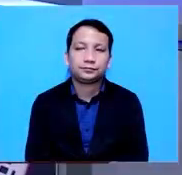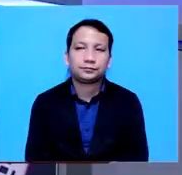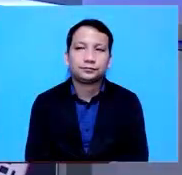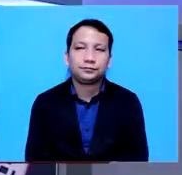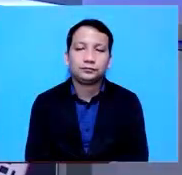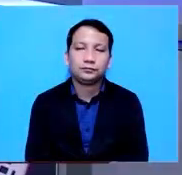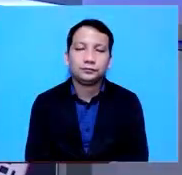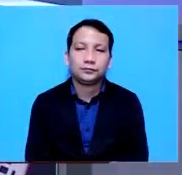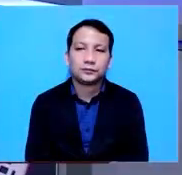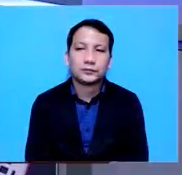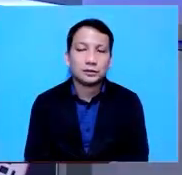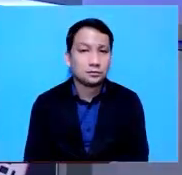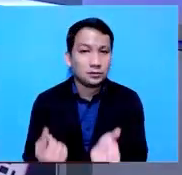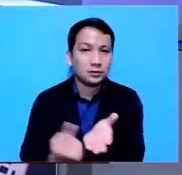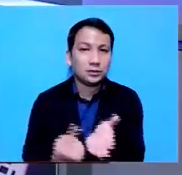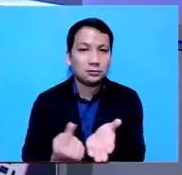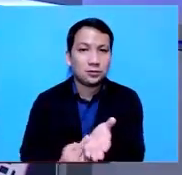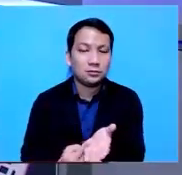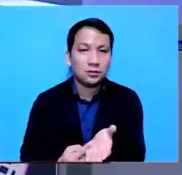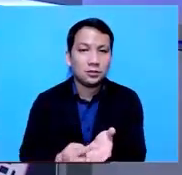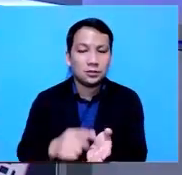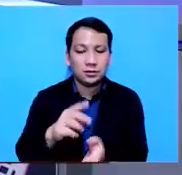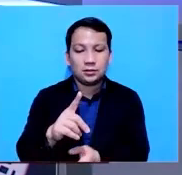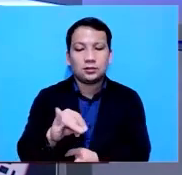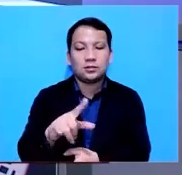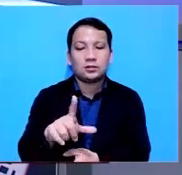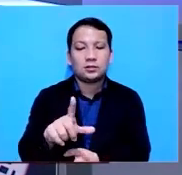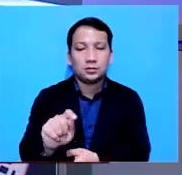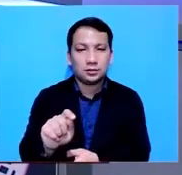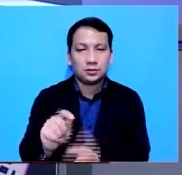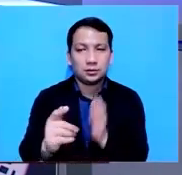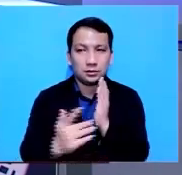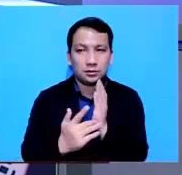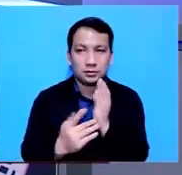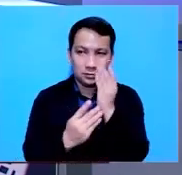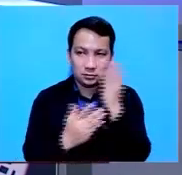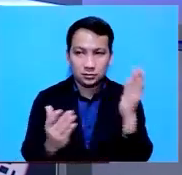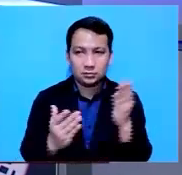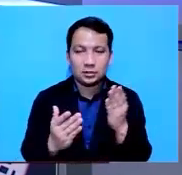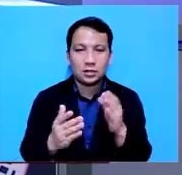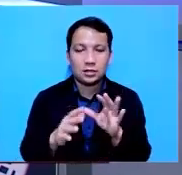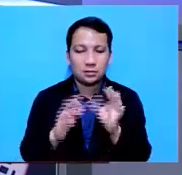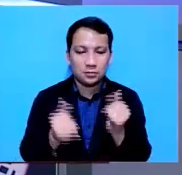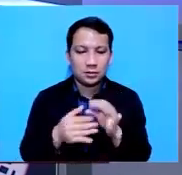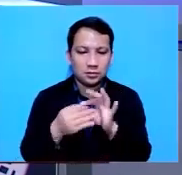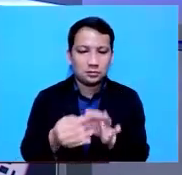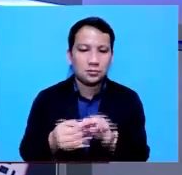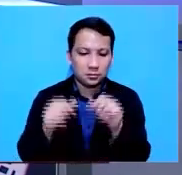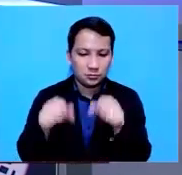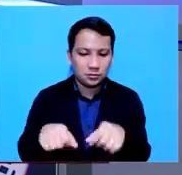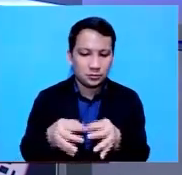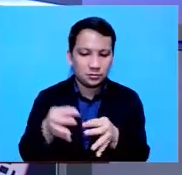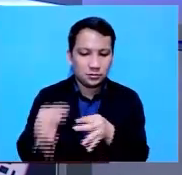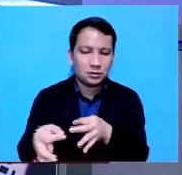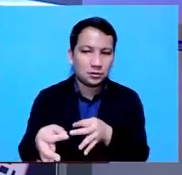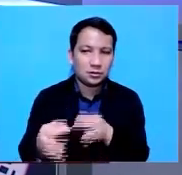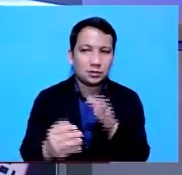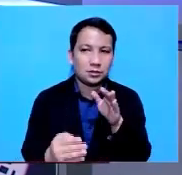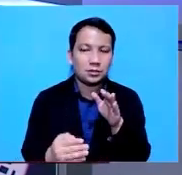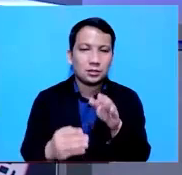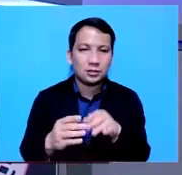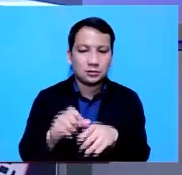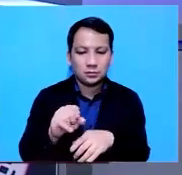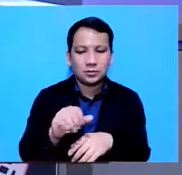Tinalakay ngayong araw ng Department of Information and Communications Technology at ng mga telco companies ang posibleng extension ng deadline sa SIM